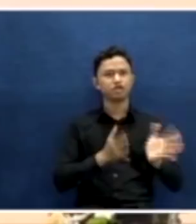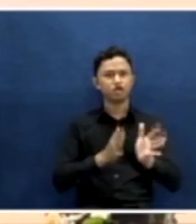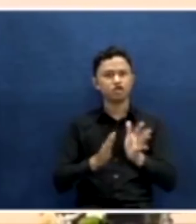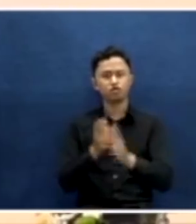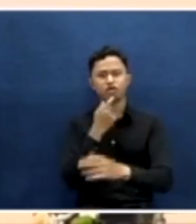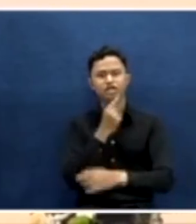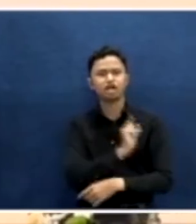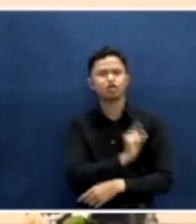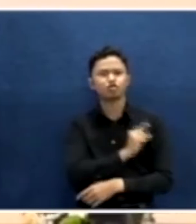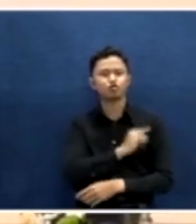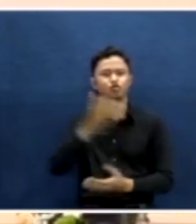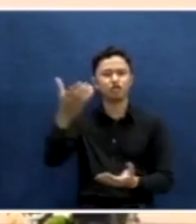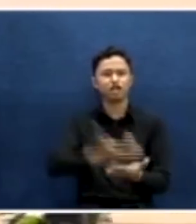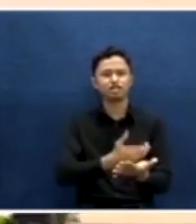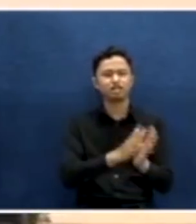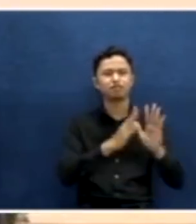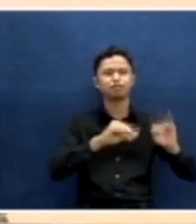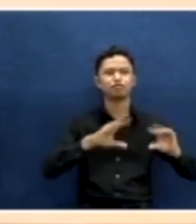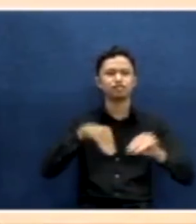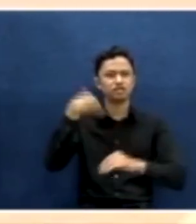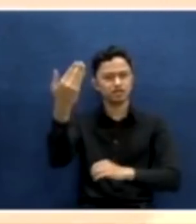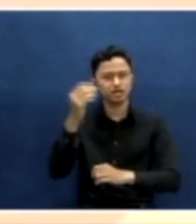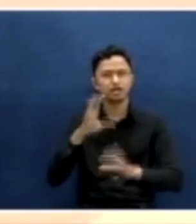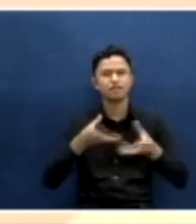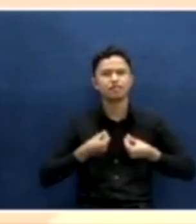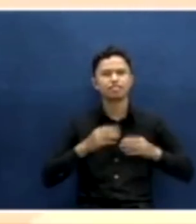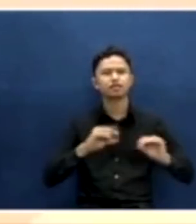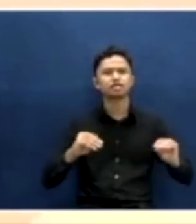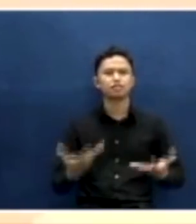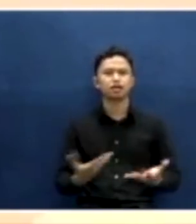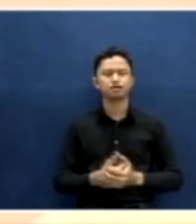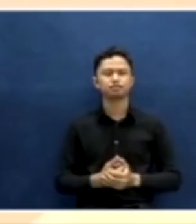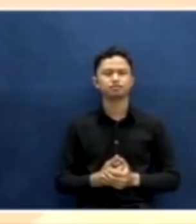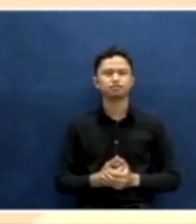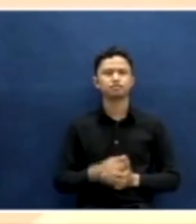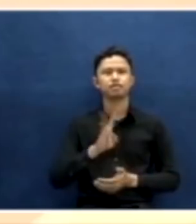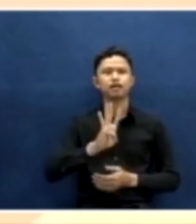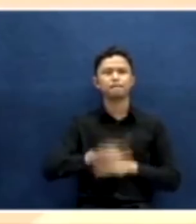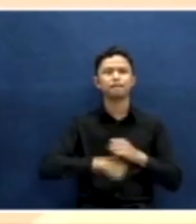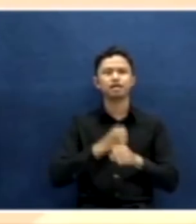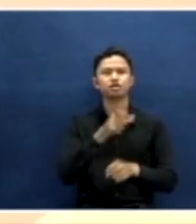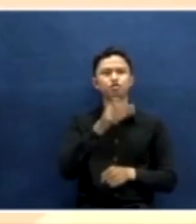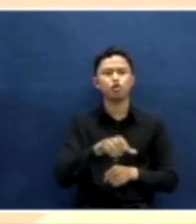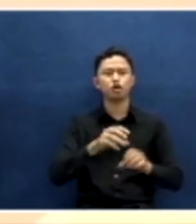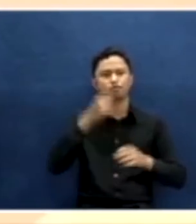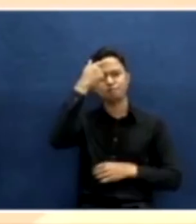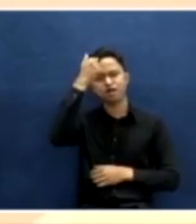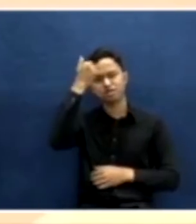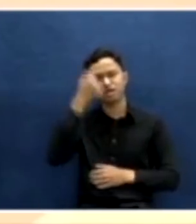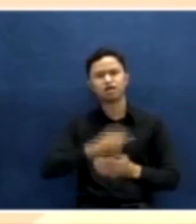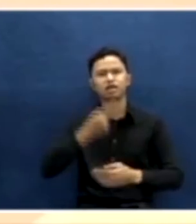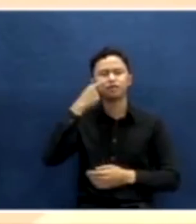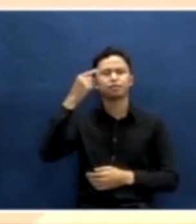hanya profit dan gaji serta profesi yang akan didapatkan di sebuah instansi dan kantor 4 tahun orang belajar di mata kuliahnya